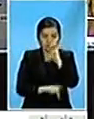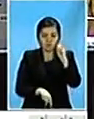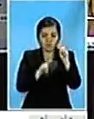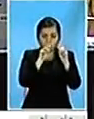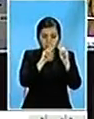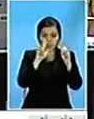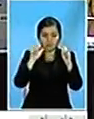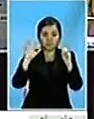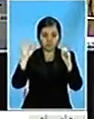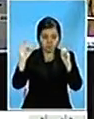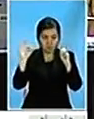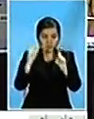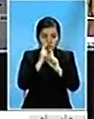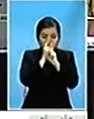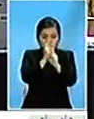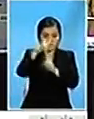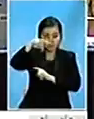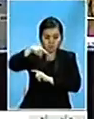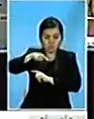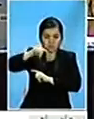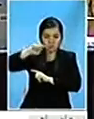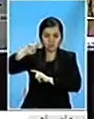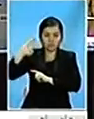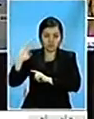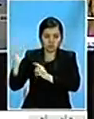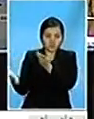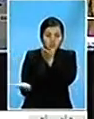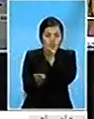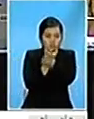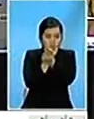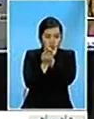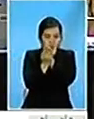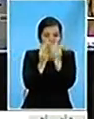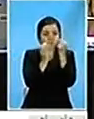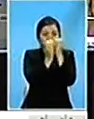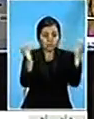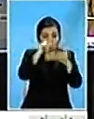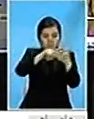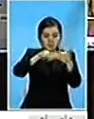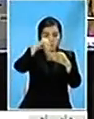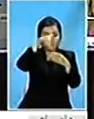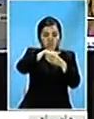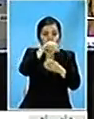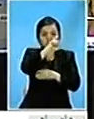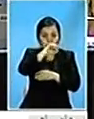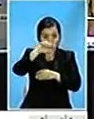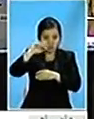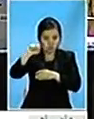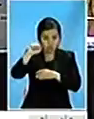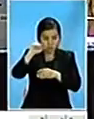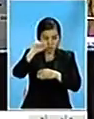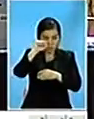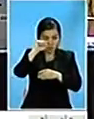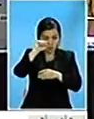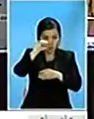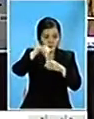239ครับประกอบพระราชบัญญัติประกอบรัฐธรรมนูญว่าด้วยการเลือกตั้งสมาชิกสภาผู้แทนราษฎรและการได้มาซึ่งสมาชิกวุฒิส